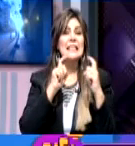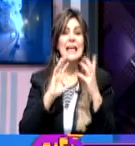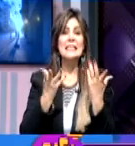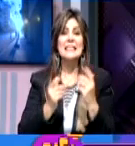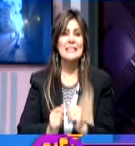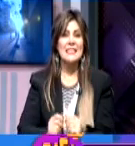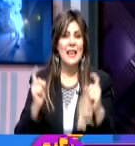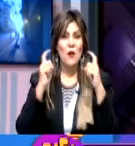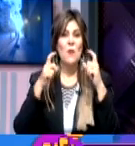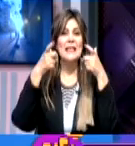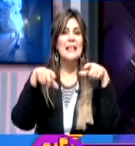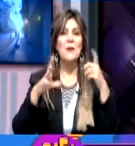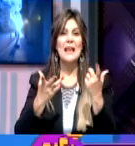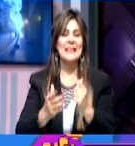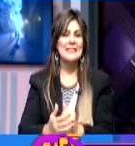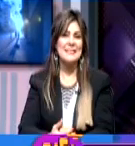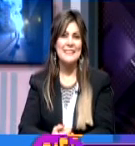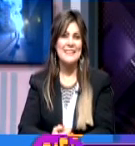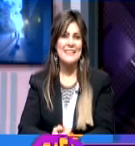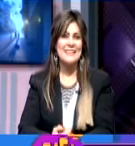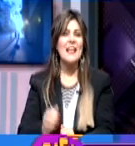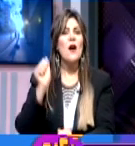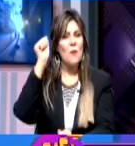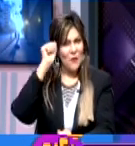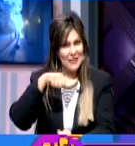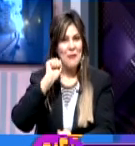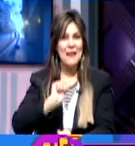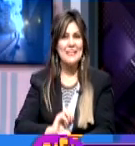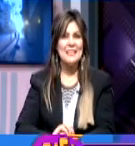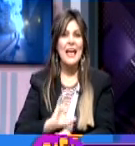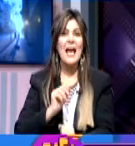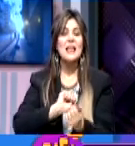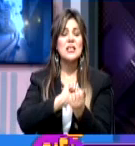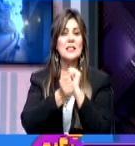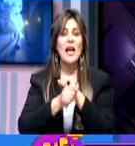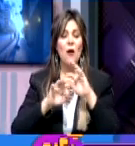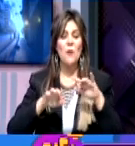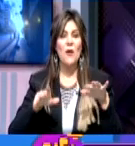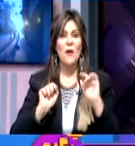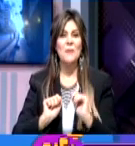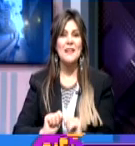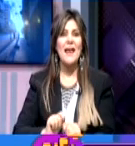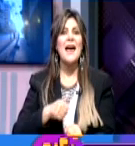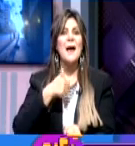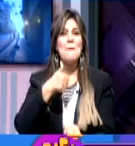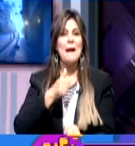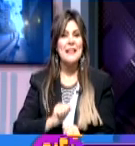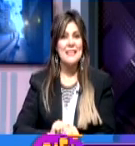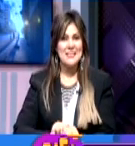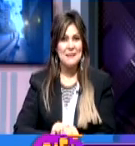الدوله. هو طبعا حضرتك علشان منظومه التحول الرقمي بالمعنى الاصح